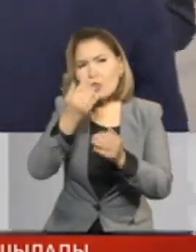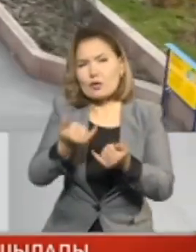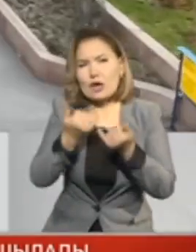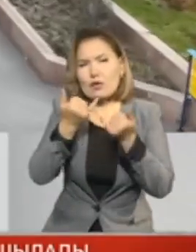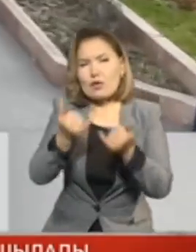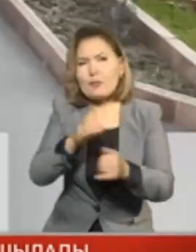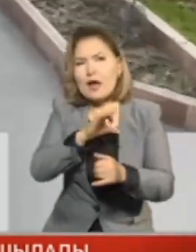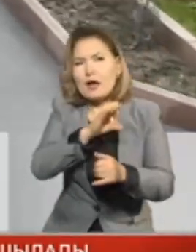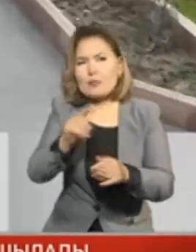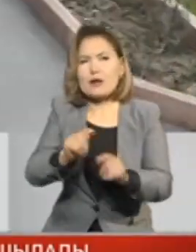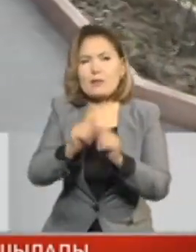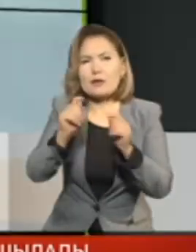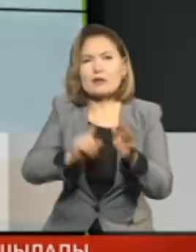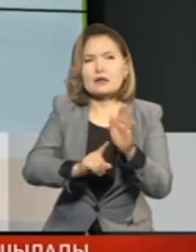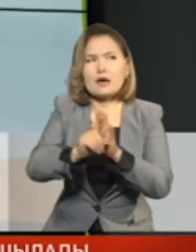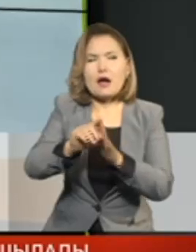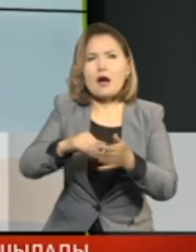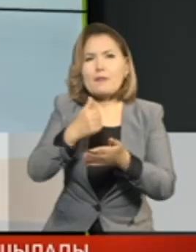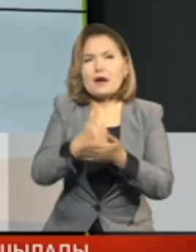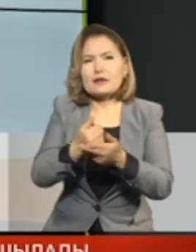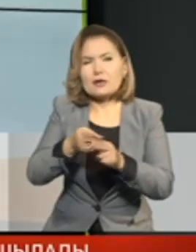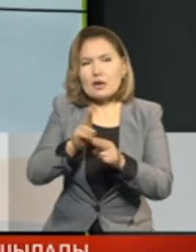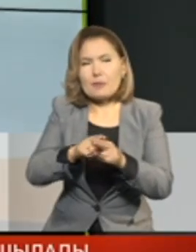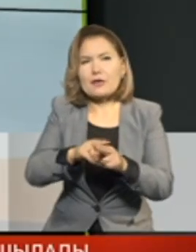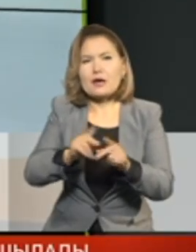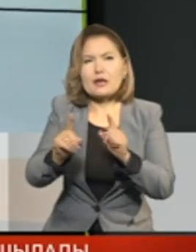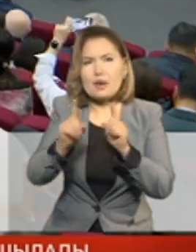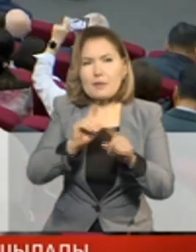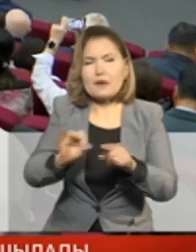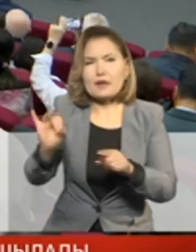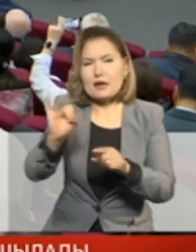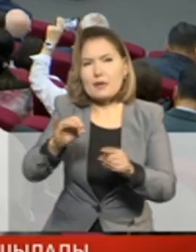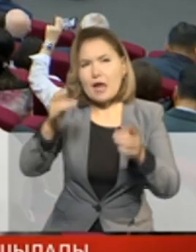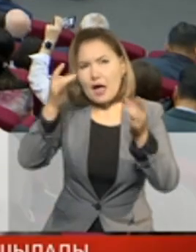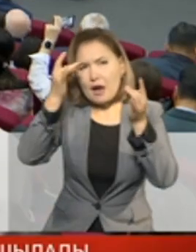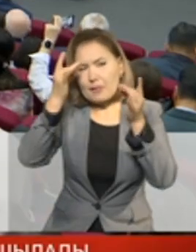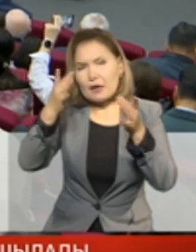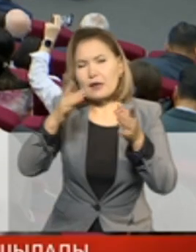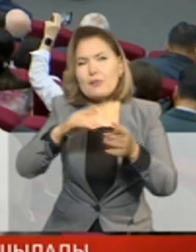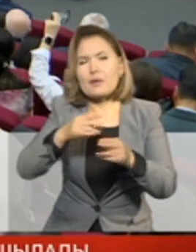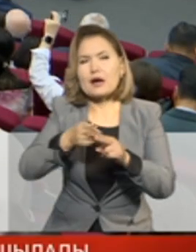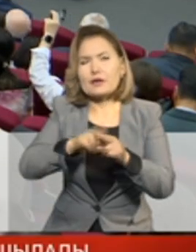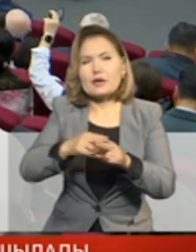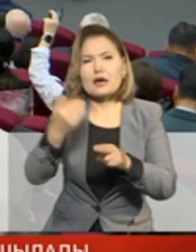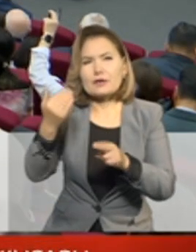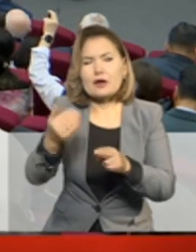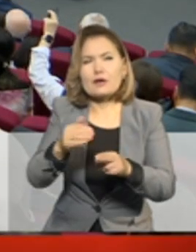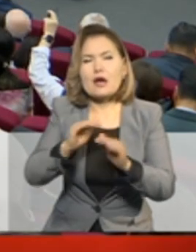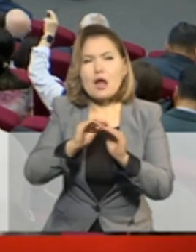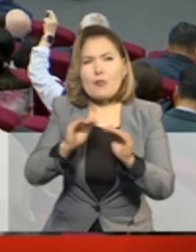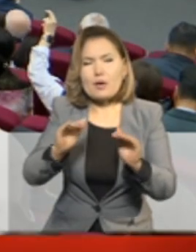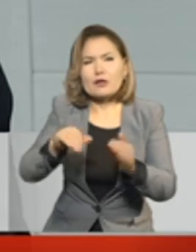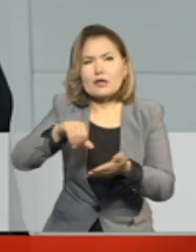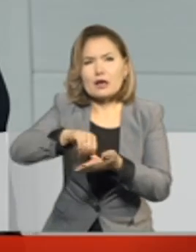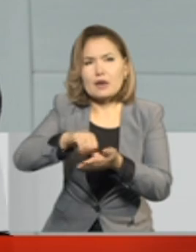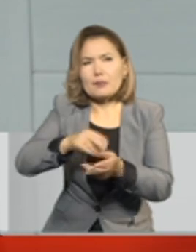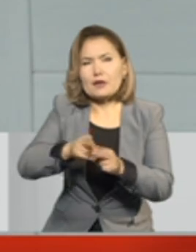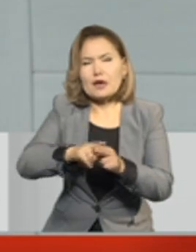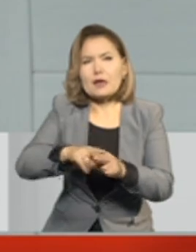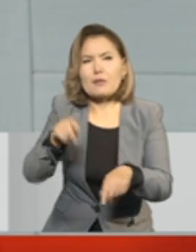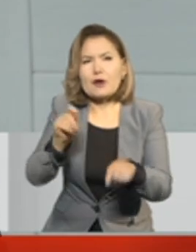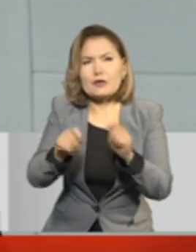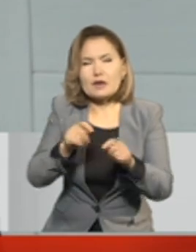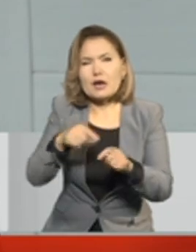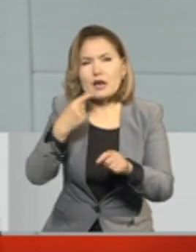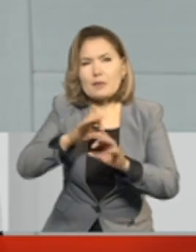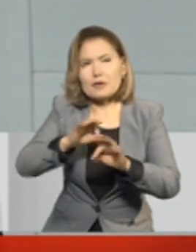гүл шоқтарын қою рәсімімен басталды. Басқосуға тарихшылар мен әдебиетшілер, ақынның артында қалған ұрпақтар қатысты.